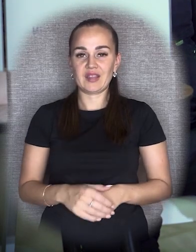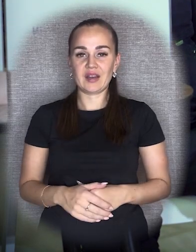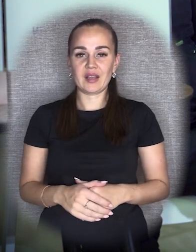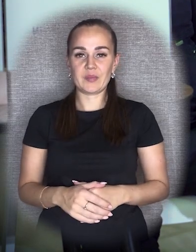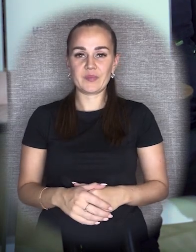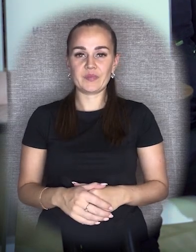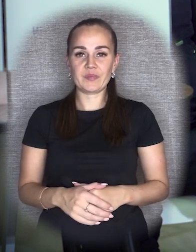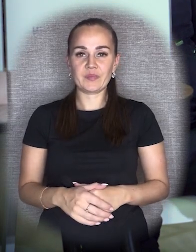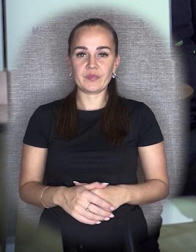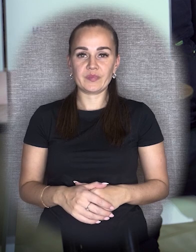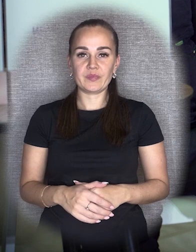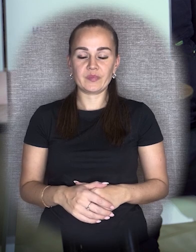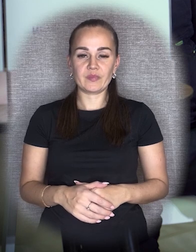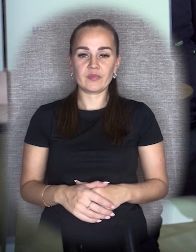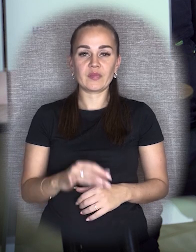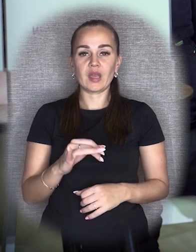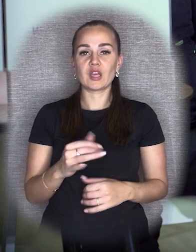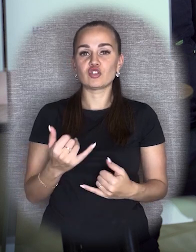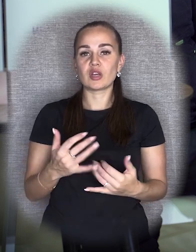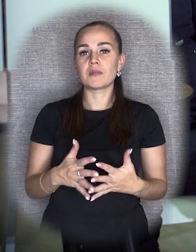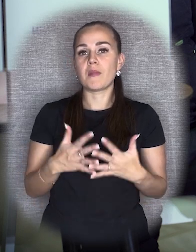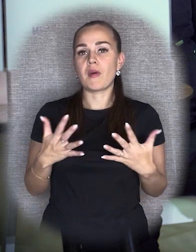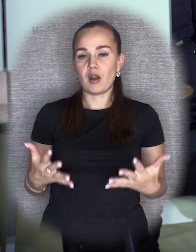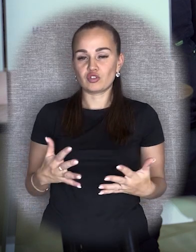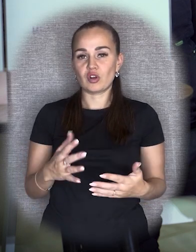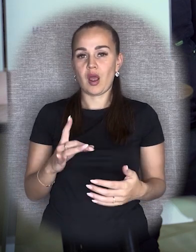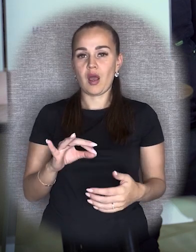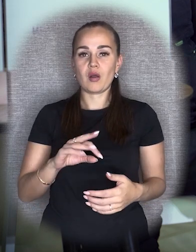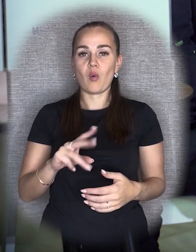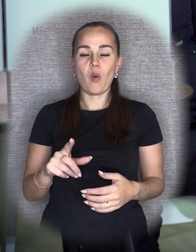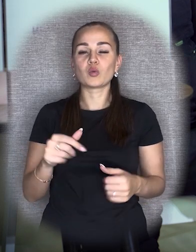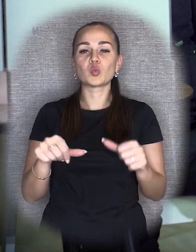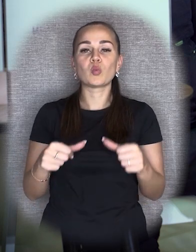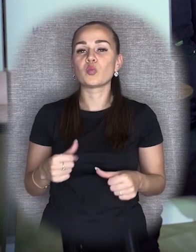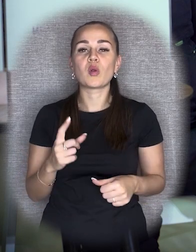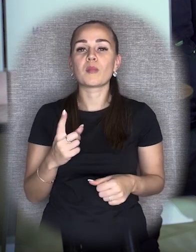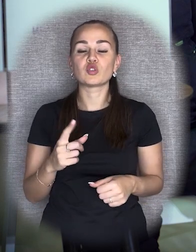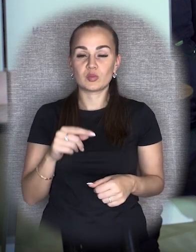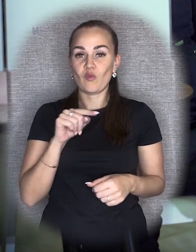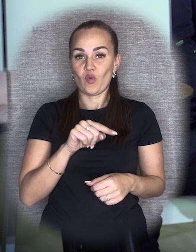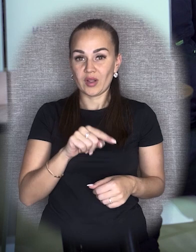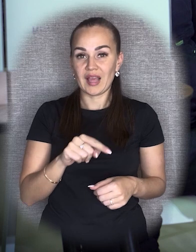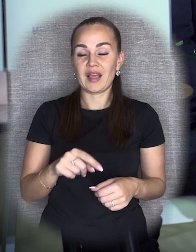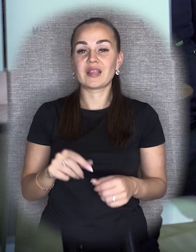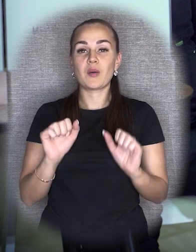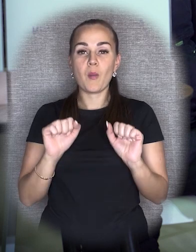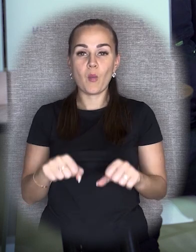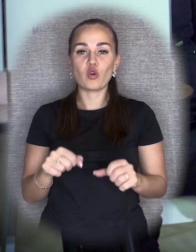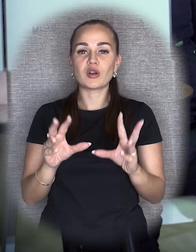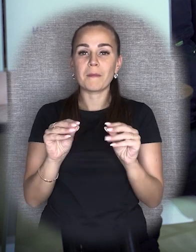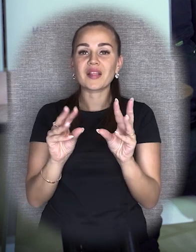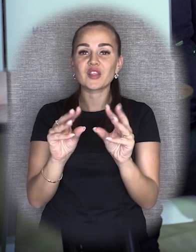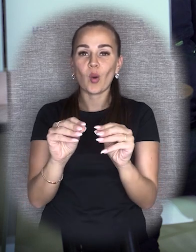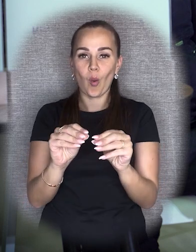И сейчас колоссальную роль эти играют скульптуры еще для нас и потому, что их вот как раз